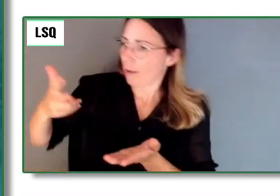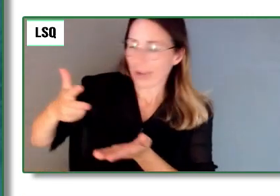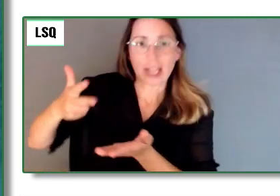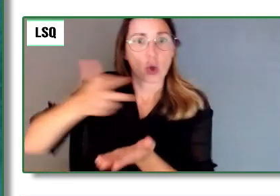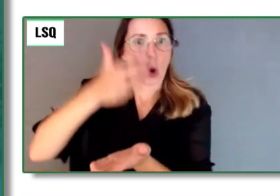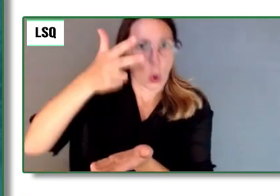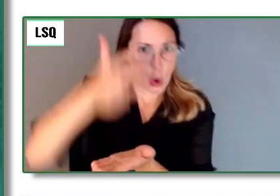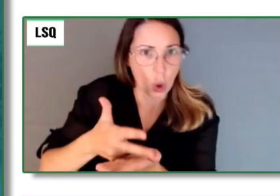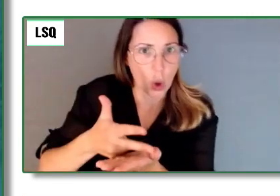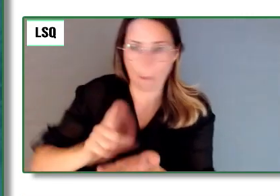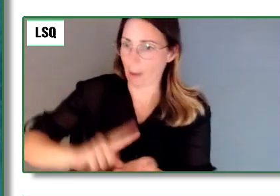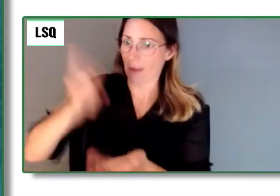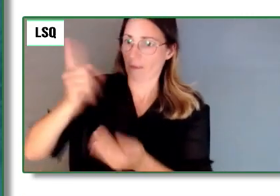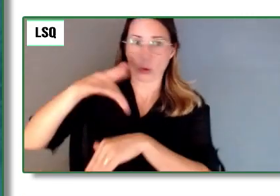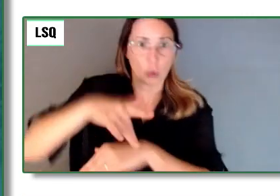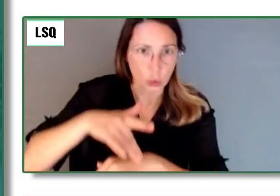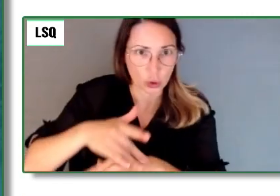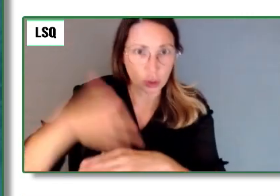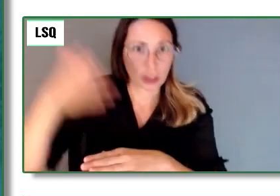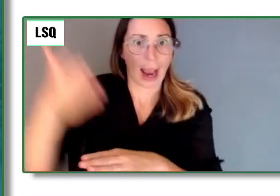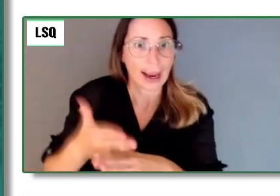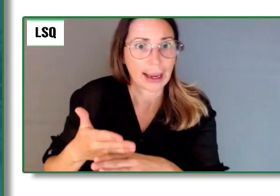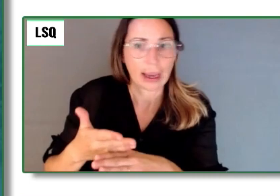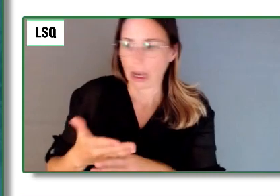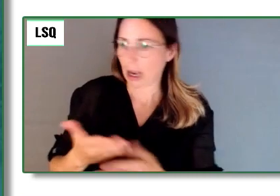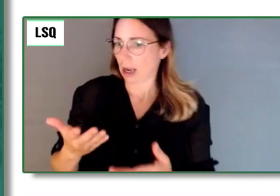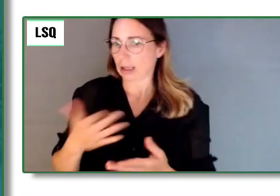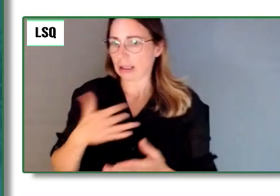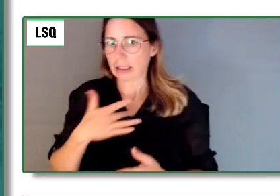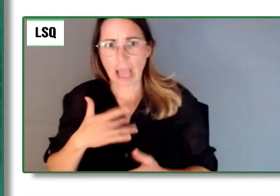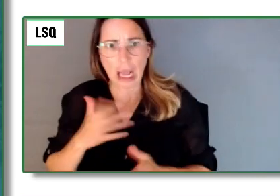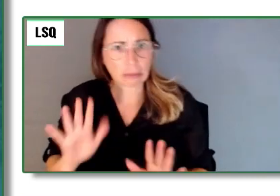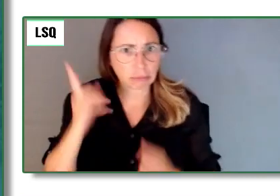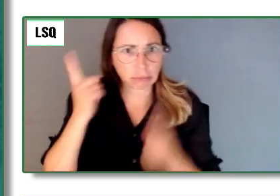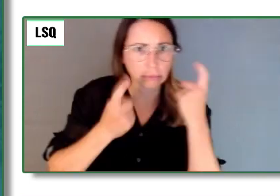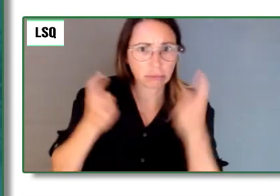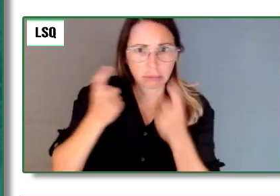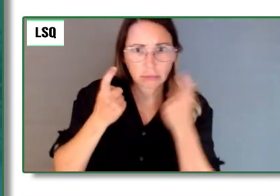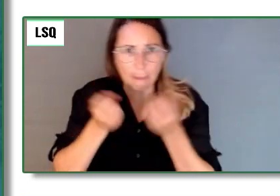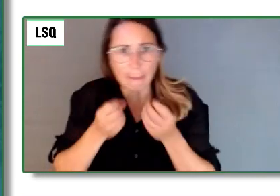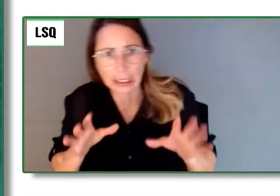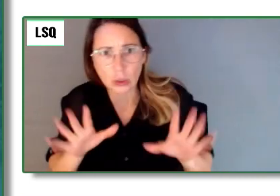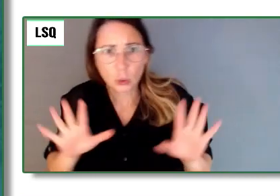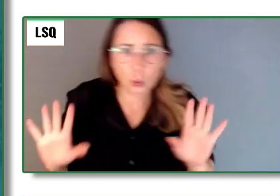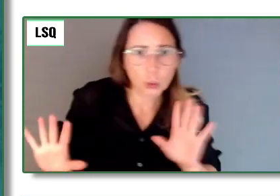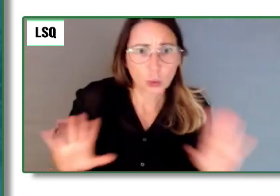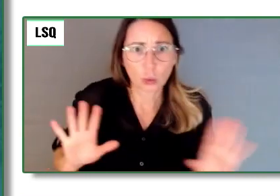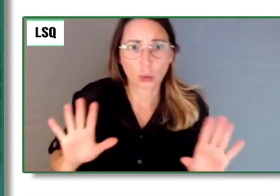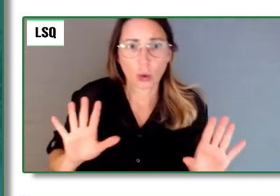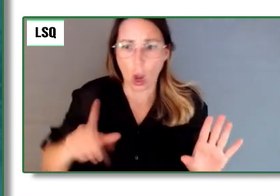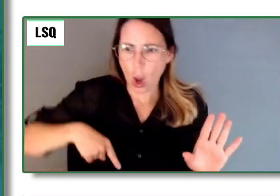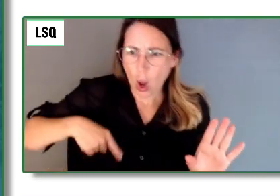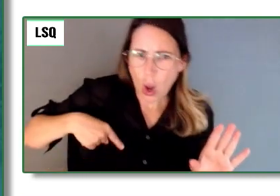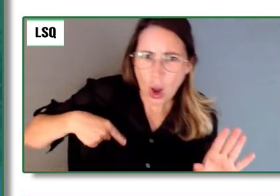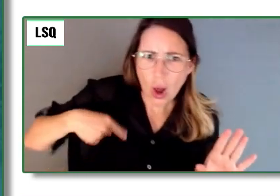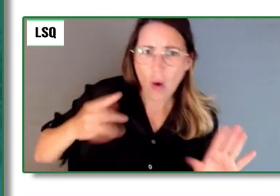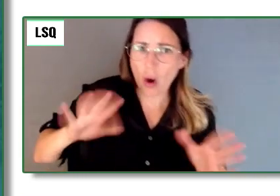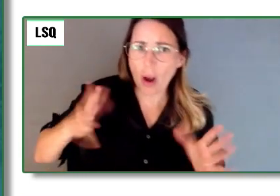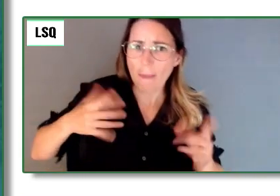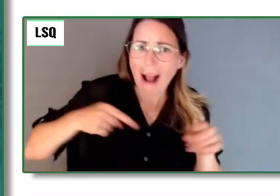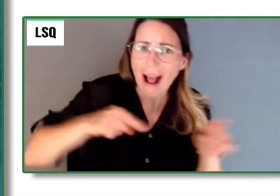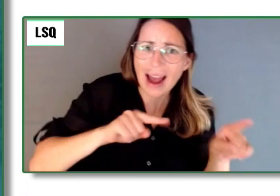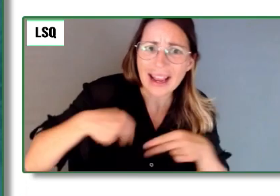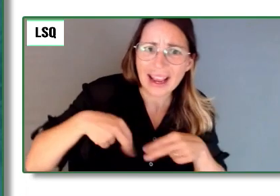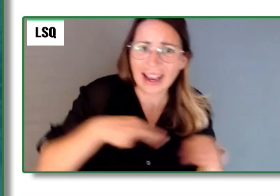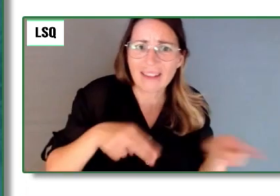voir cette rivière? Est-ce qu'on va sur le lac? La question est d'être là dans le plein air et revenir. Et c'est ça, les visites de parc, mais je peux